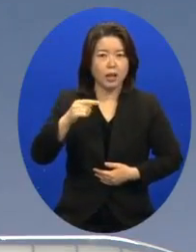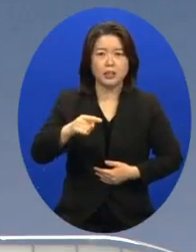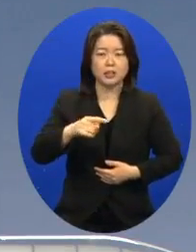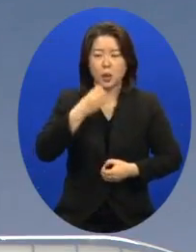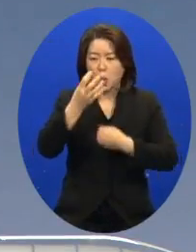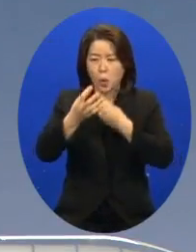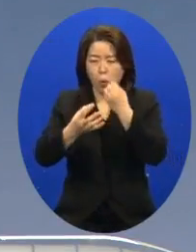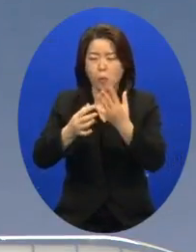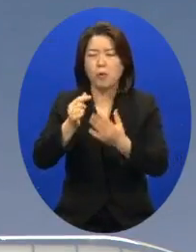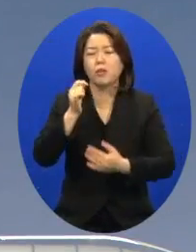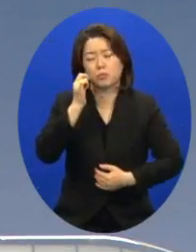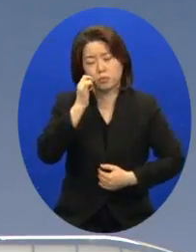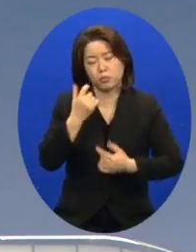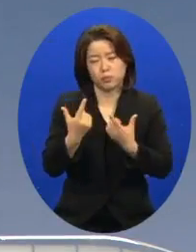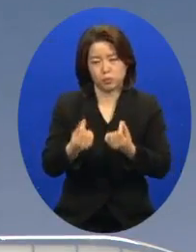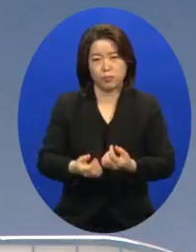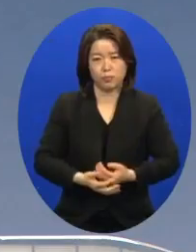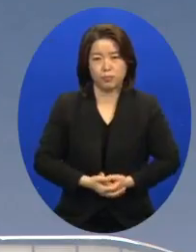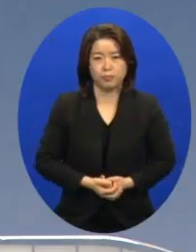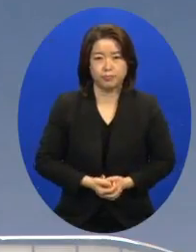고백을 못하는 것입니다